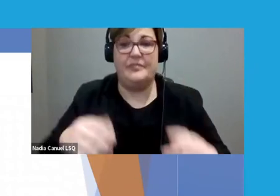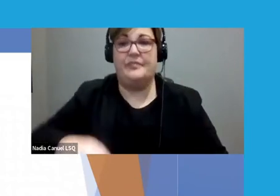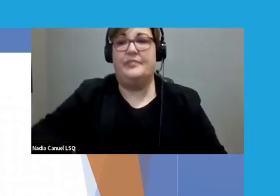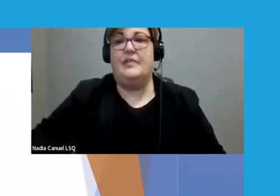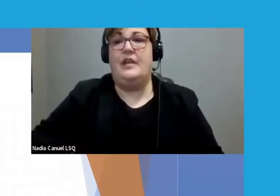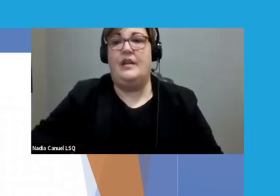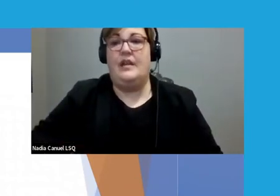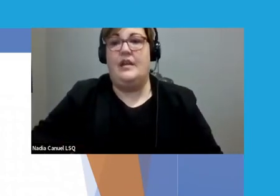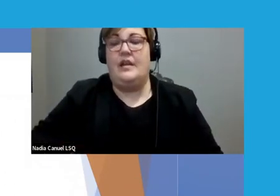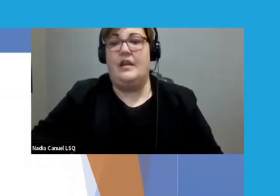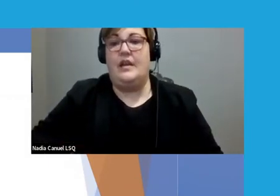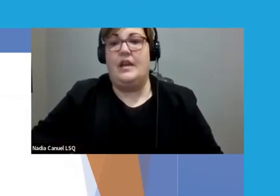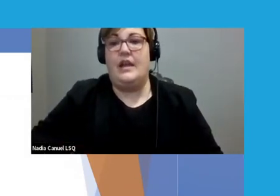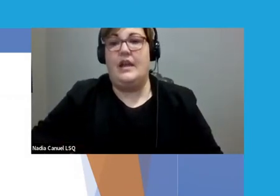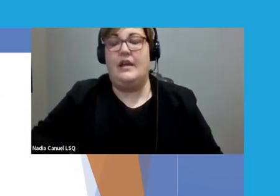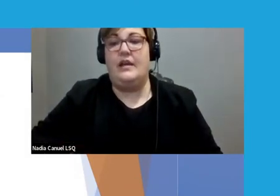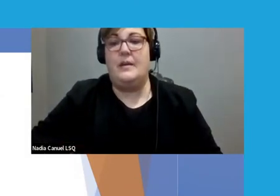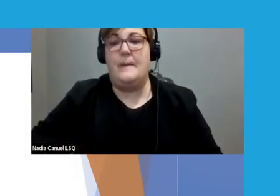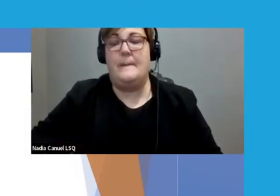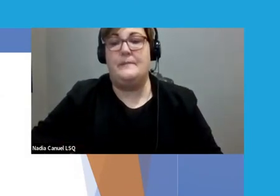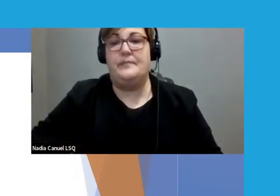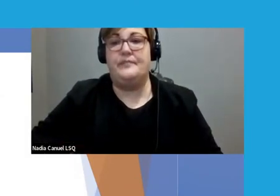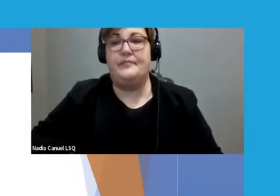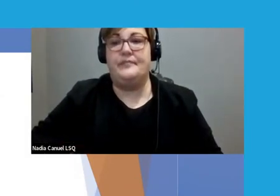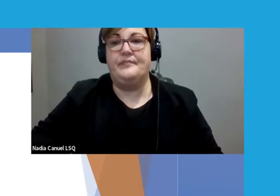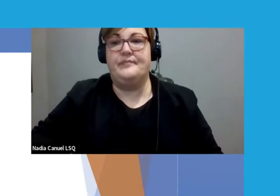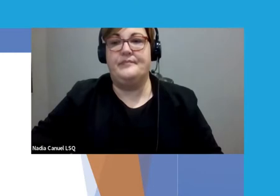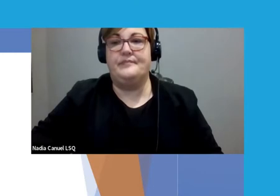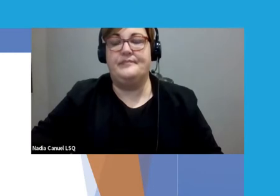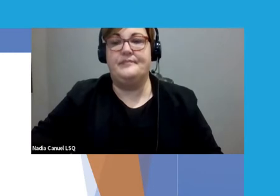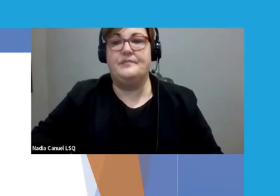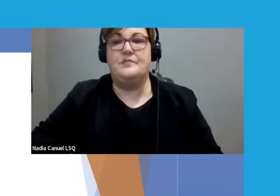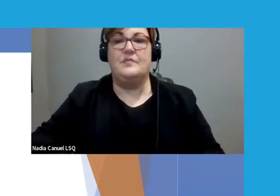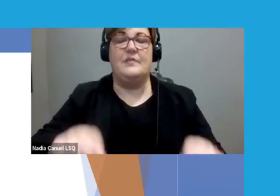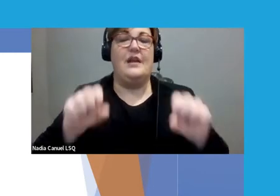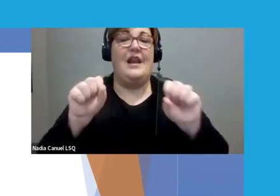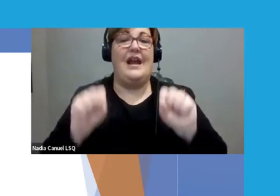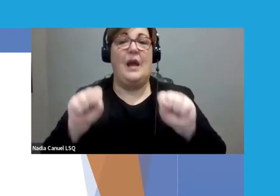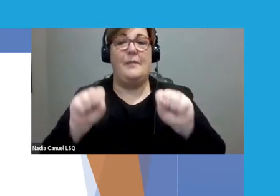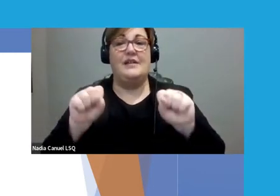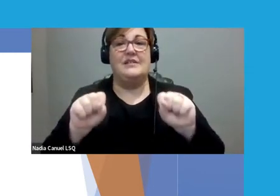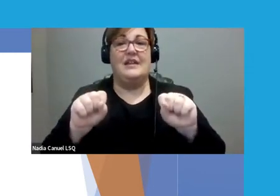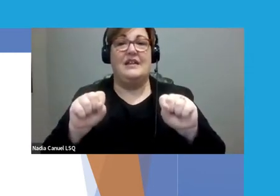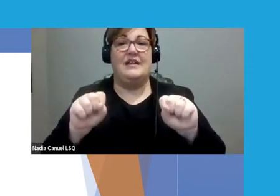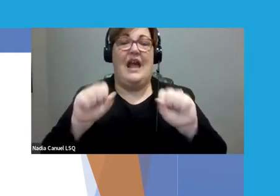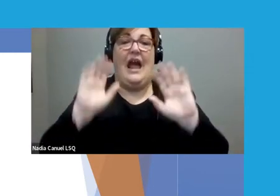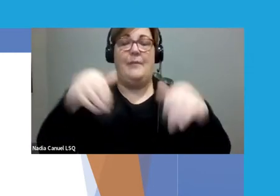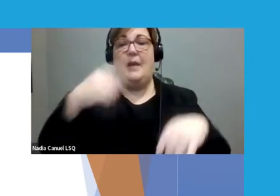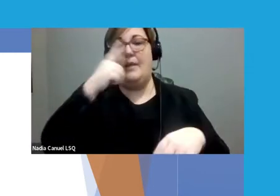comme étant une atteinte à la capacité de consentir.